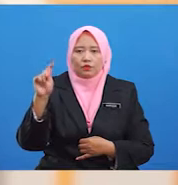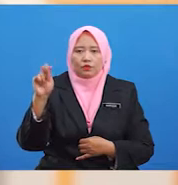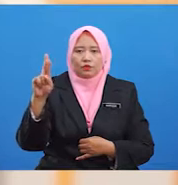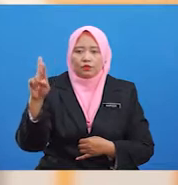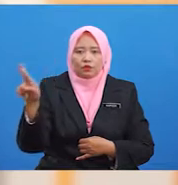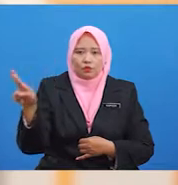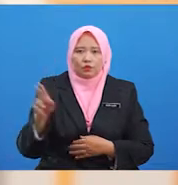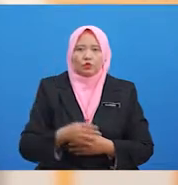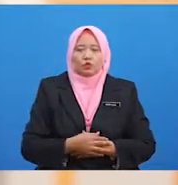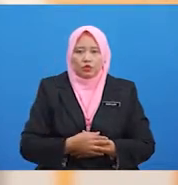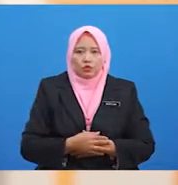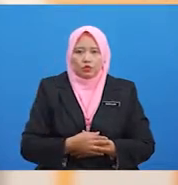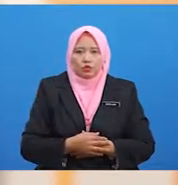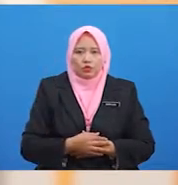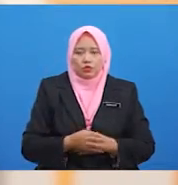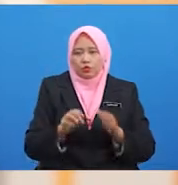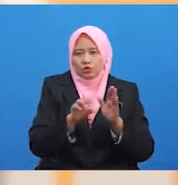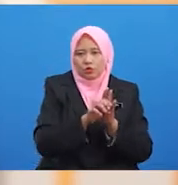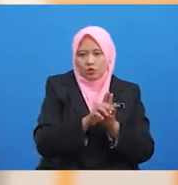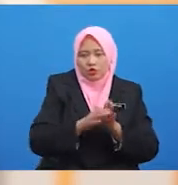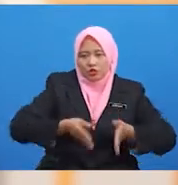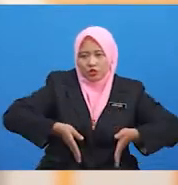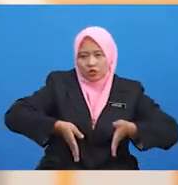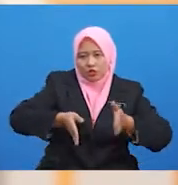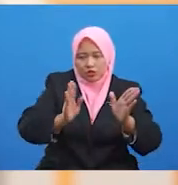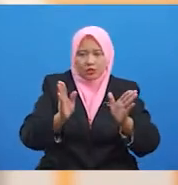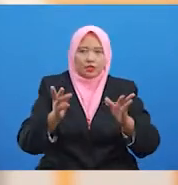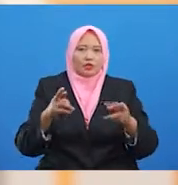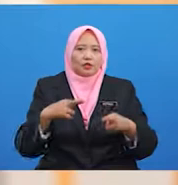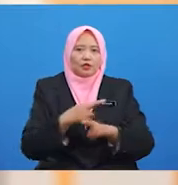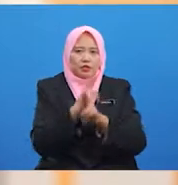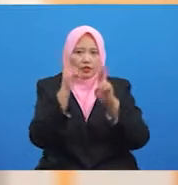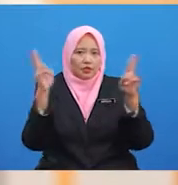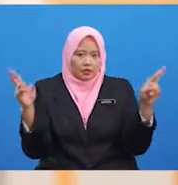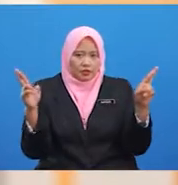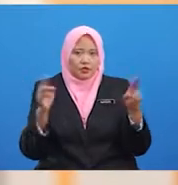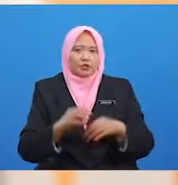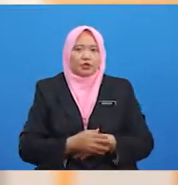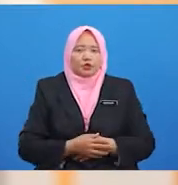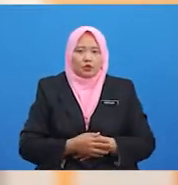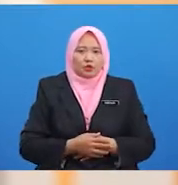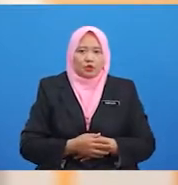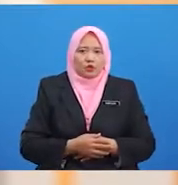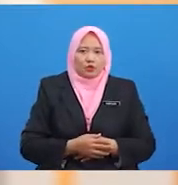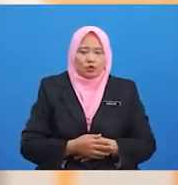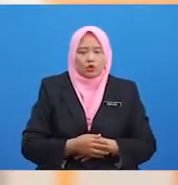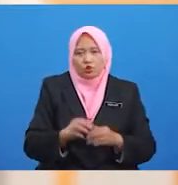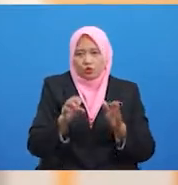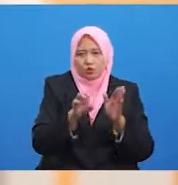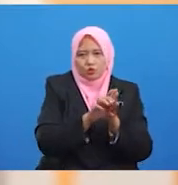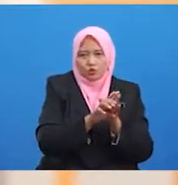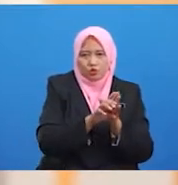meningkatkan darjah ketersampaian penduduk ke sesuatu kawasan. Contohnya, Lebuh Raya